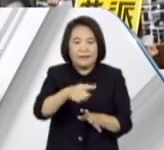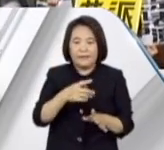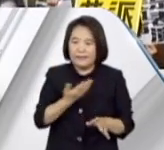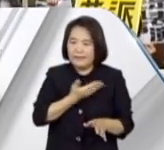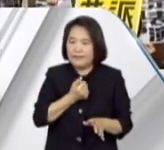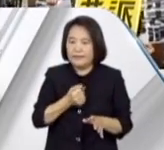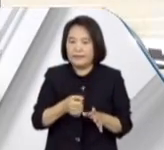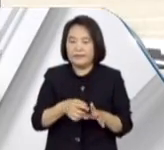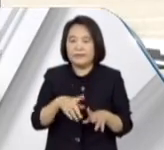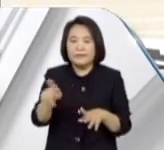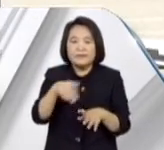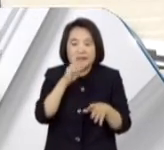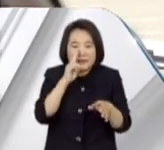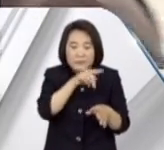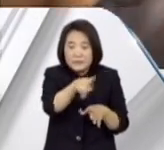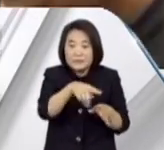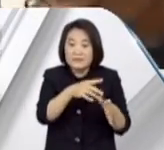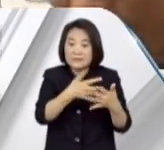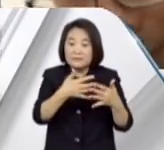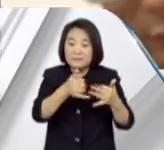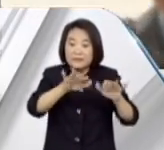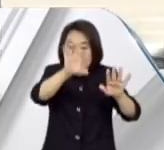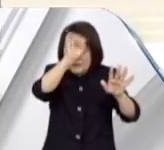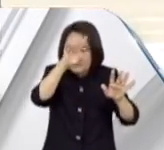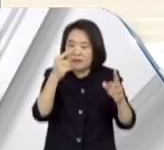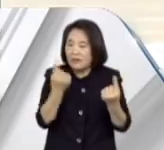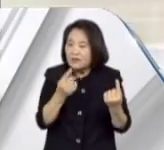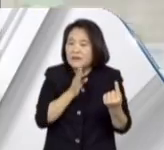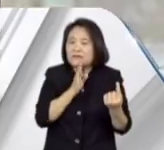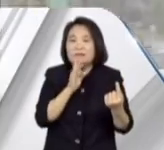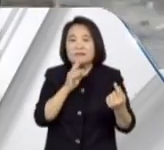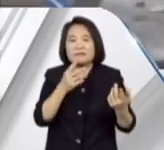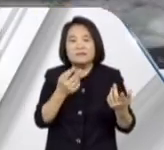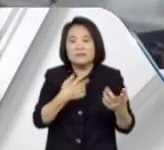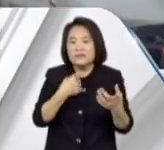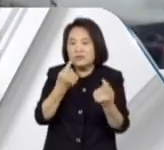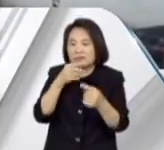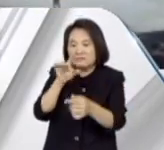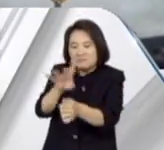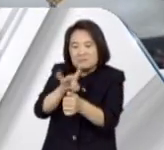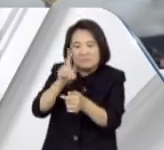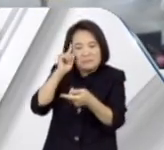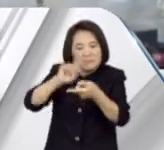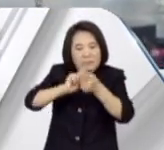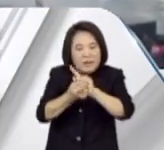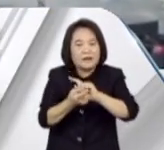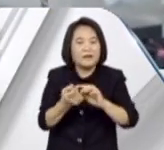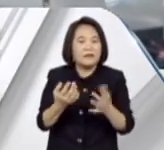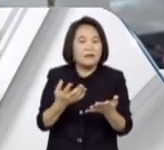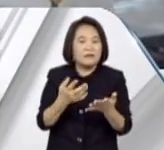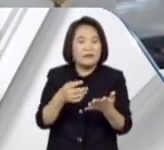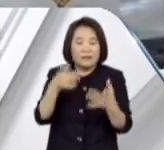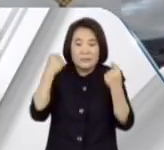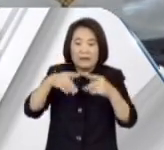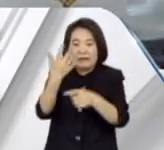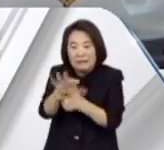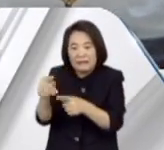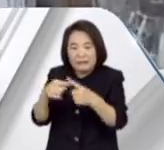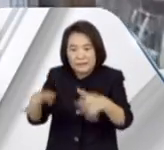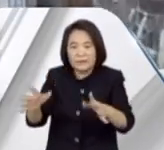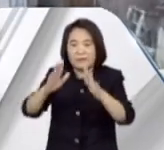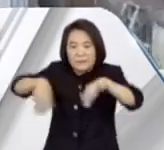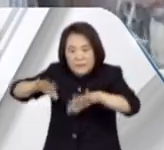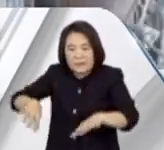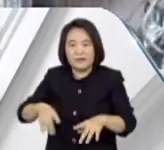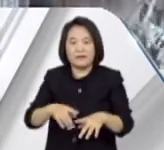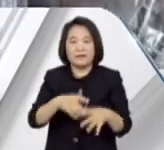过沙运团体批评，抢来一个台步弯，就快几十年命中模特，年纪重点的官司也很多行忙得直率。民进党三老几